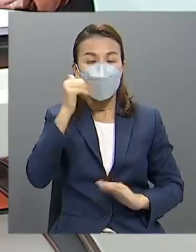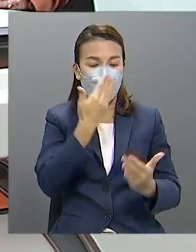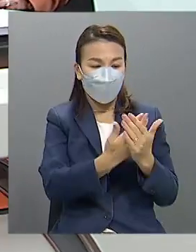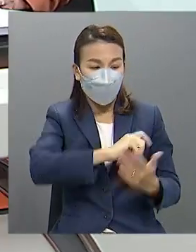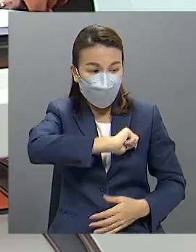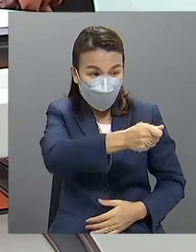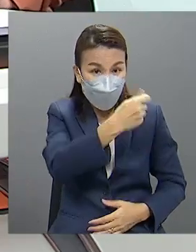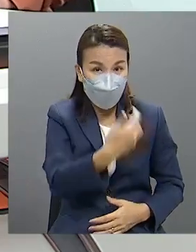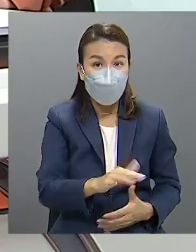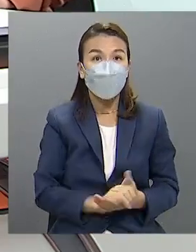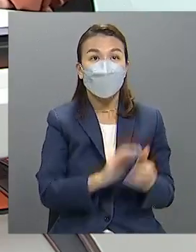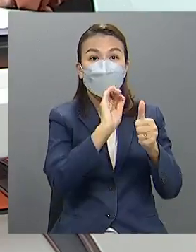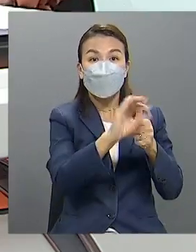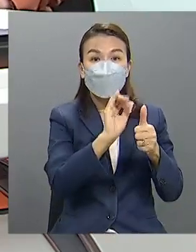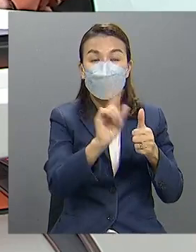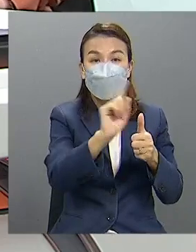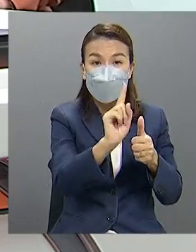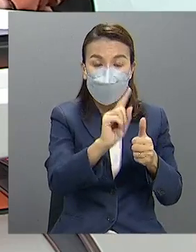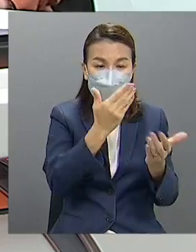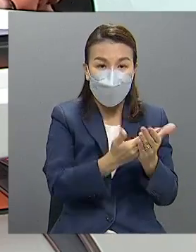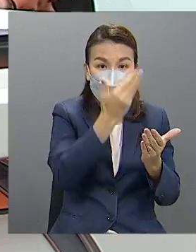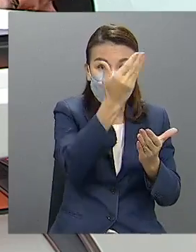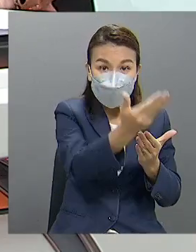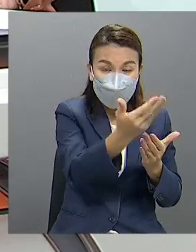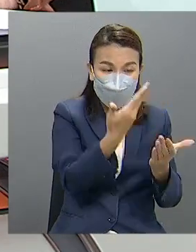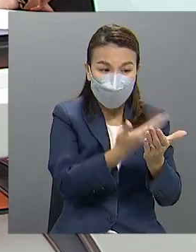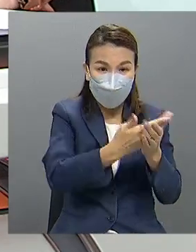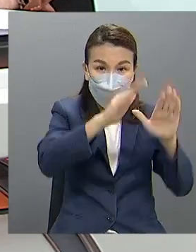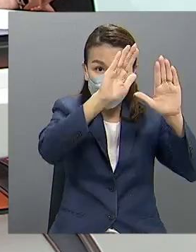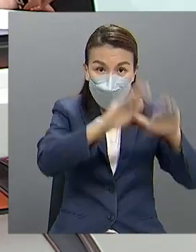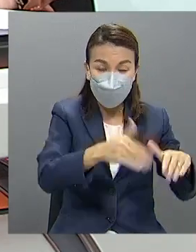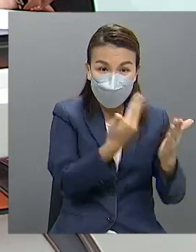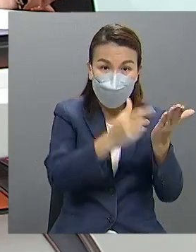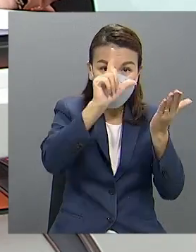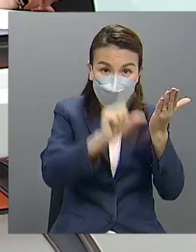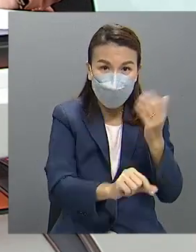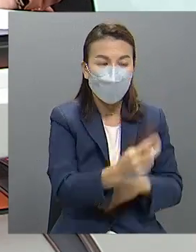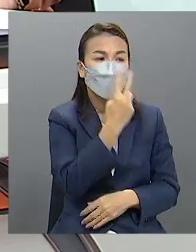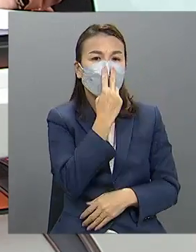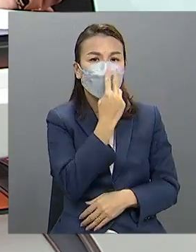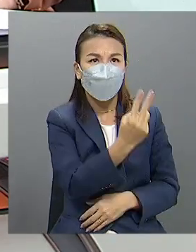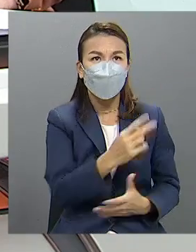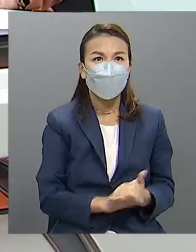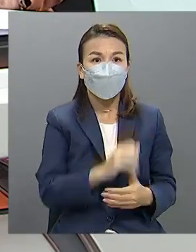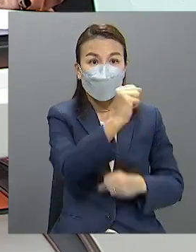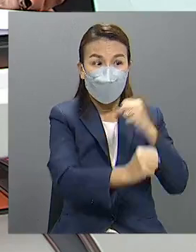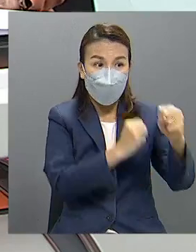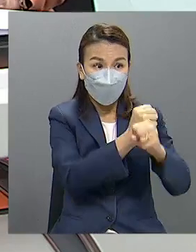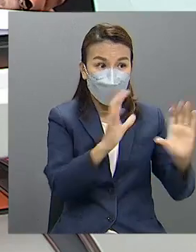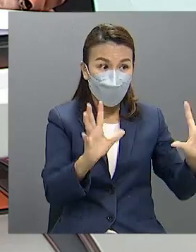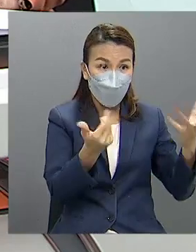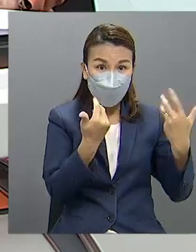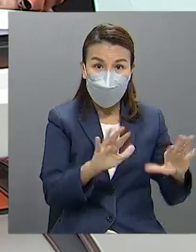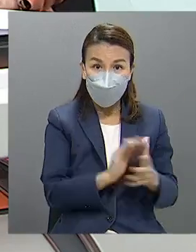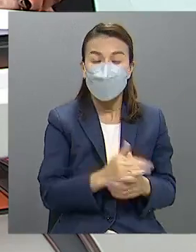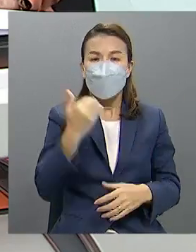คำแนะนำคุณผู้ชมที่จะซื้อคาซีทที่ลดราคาต้องดูด้วยนะคะว่าจะหมดอายุแล้วหรือยังเพราะว่าคาซีทมีอายุการใช้งานที่ค่อน